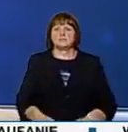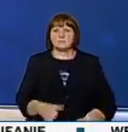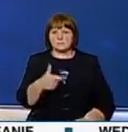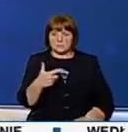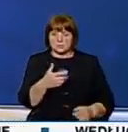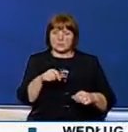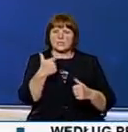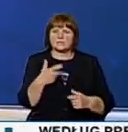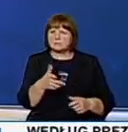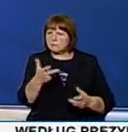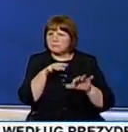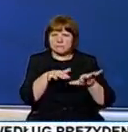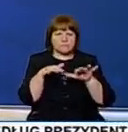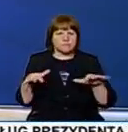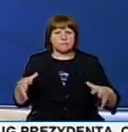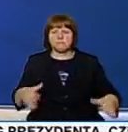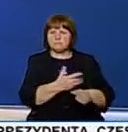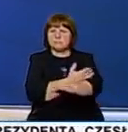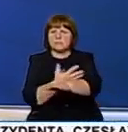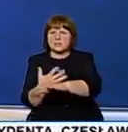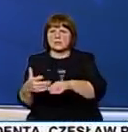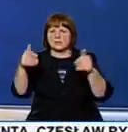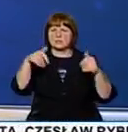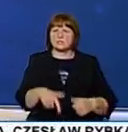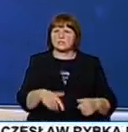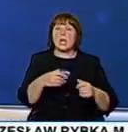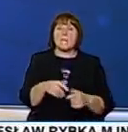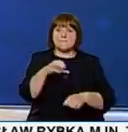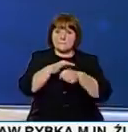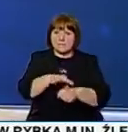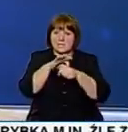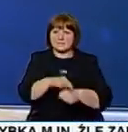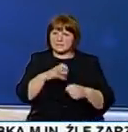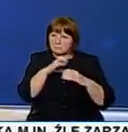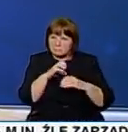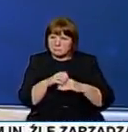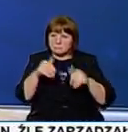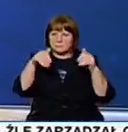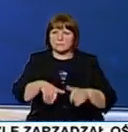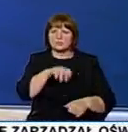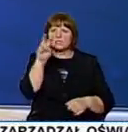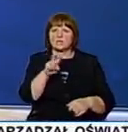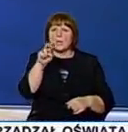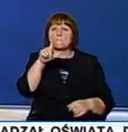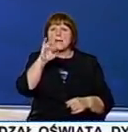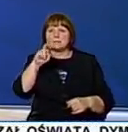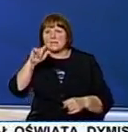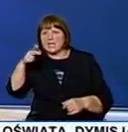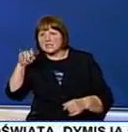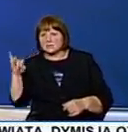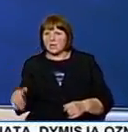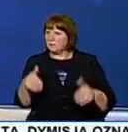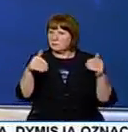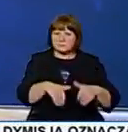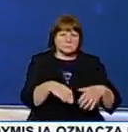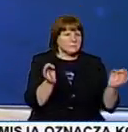Kilkadziesiąt gatunków niezwykłych, mięsożernych roślin można oglądać w łódzkiej palmiarni przy Alei Piłsudskiego 61. Potrafią być